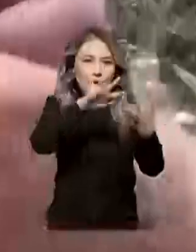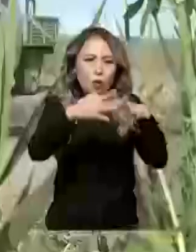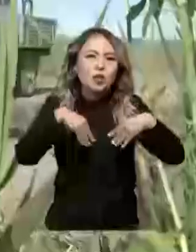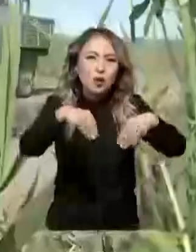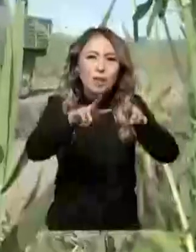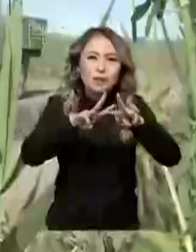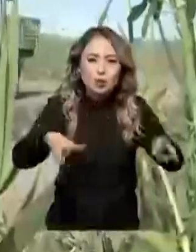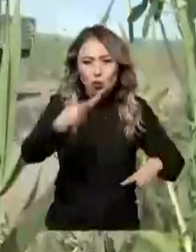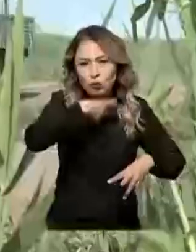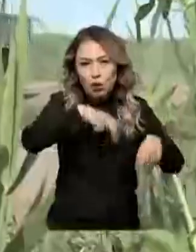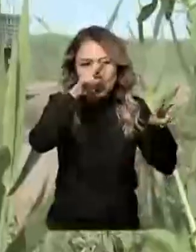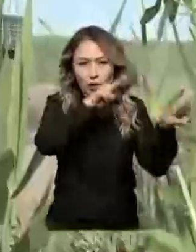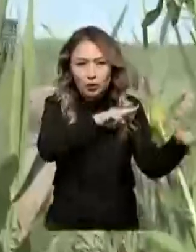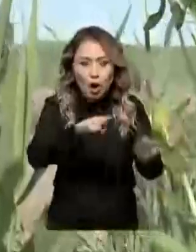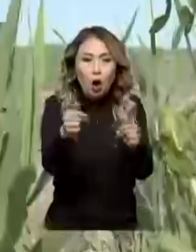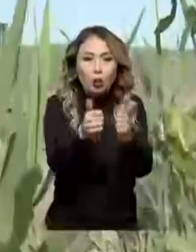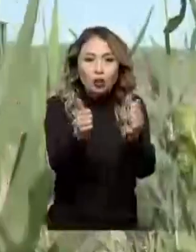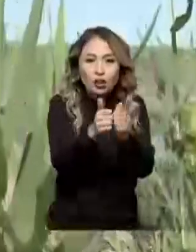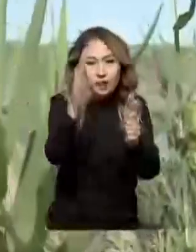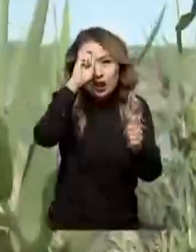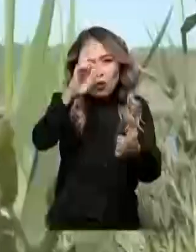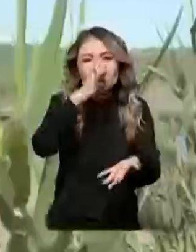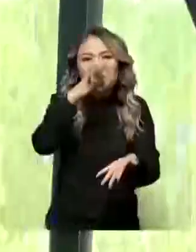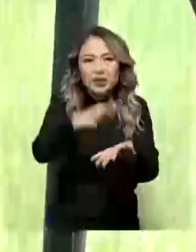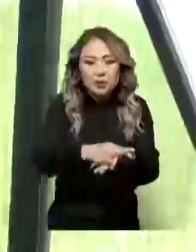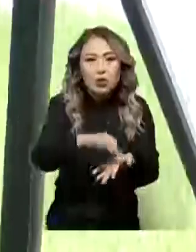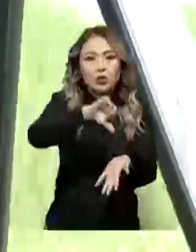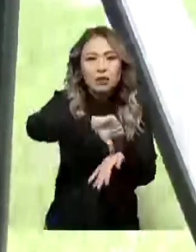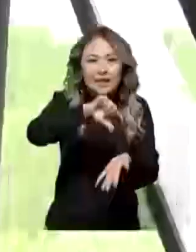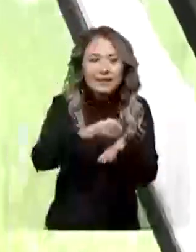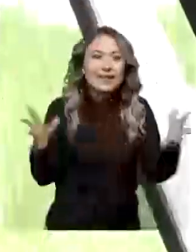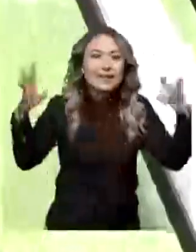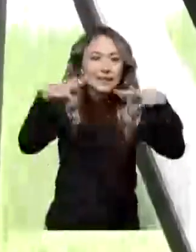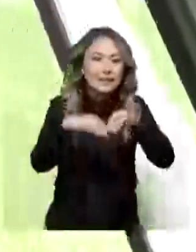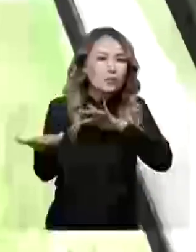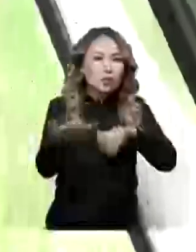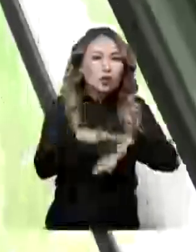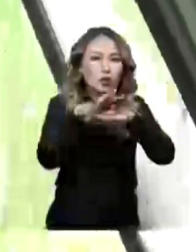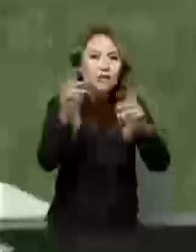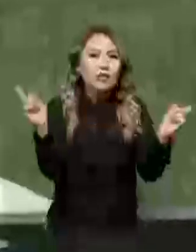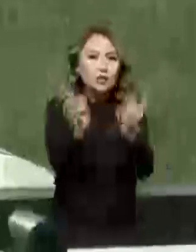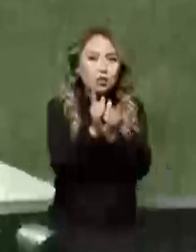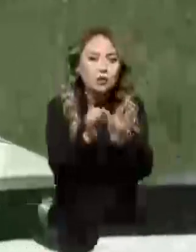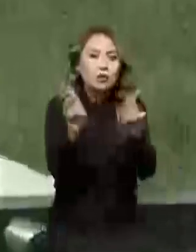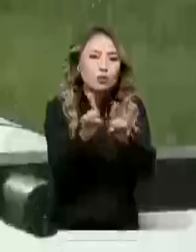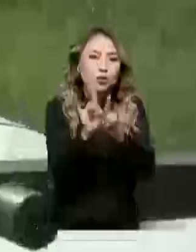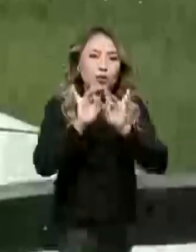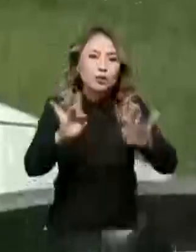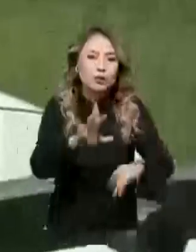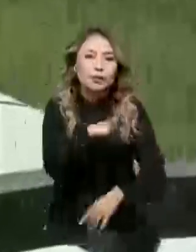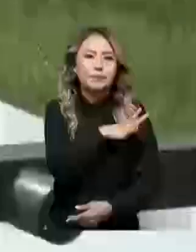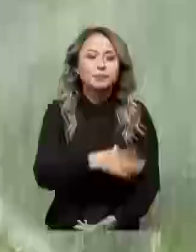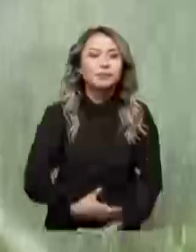шаруашылығы министрі жағдайды өз бақылауын алды. Көрші елдегі жауапты ведомство өкілдерімен бірлескен іс-қимыл жүргізу үшін кездесуде